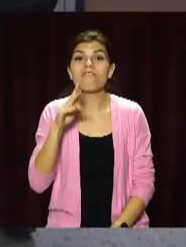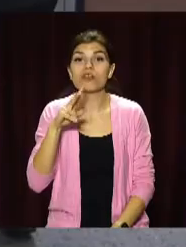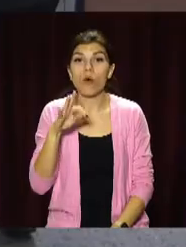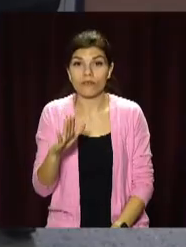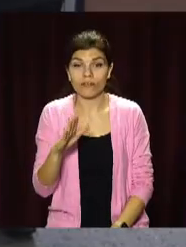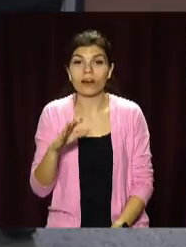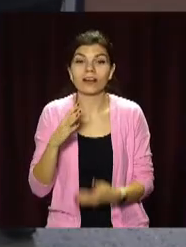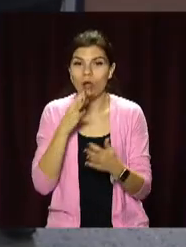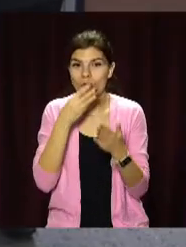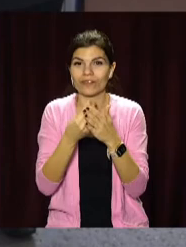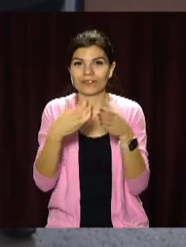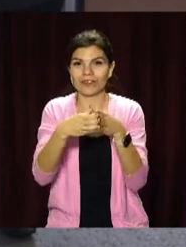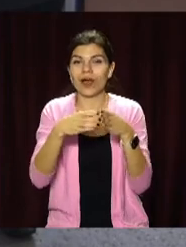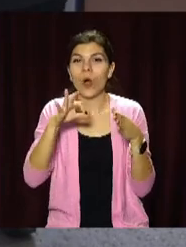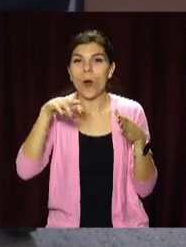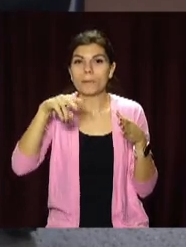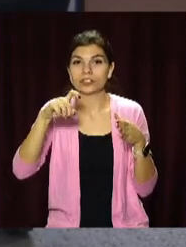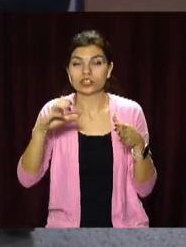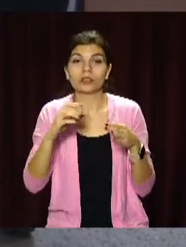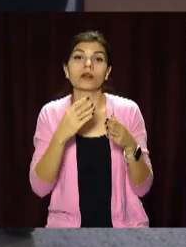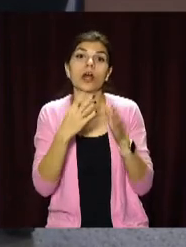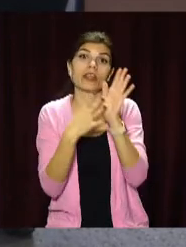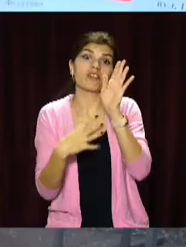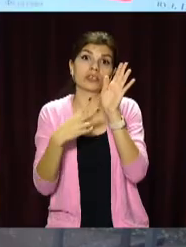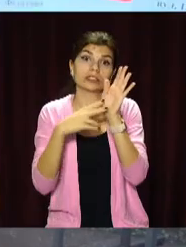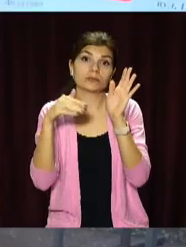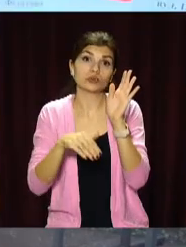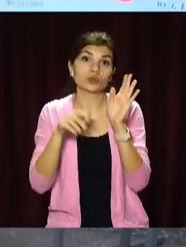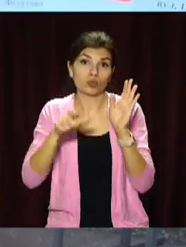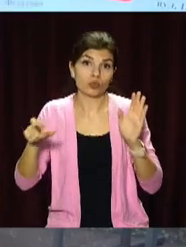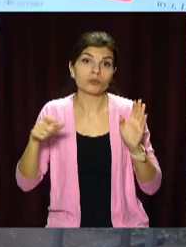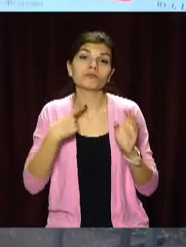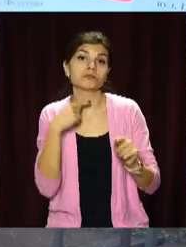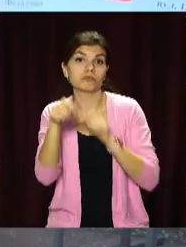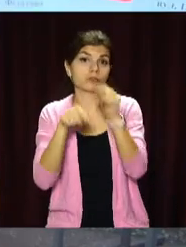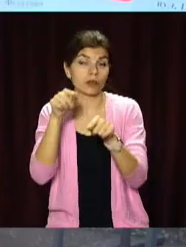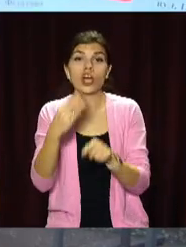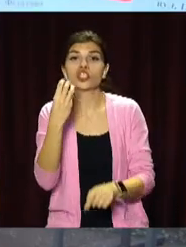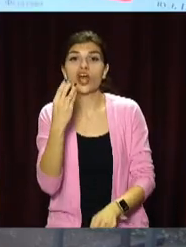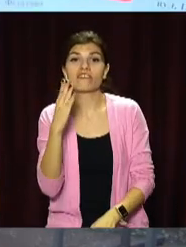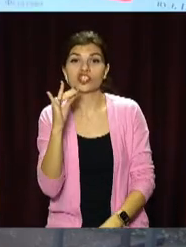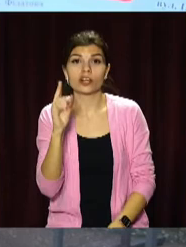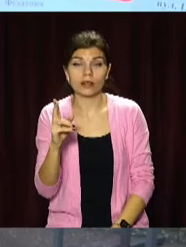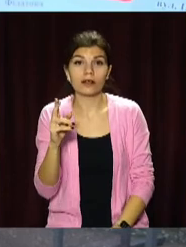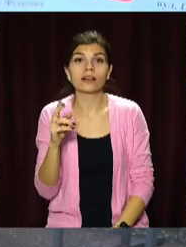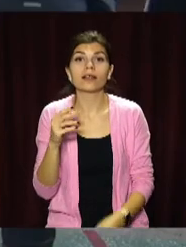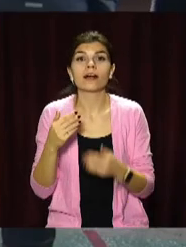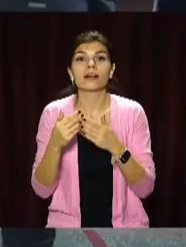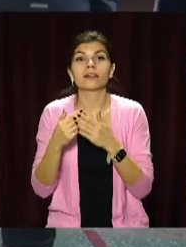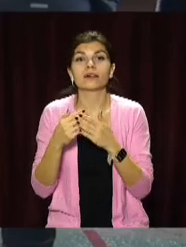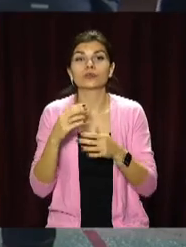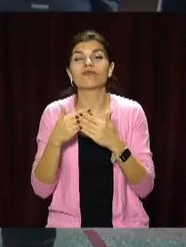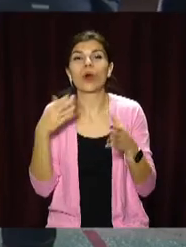представником ОПЗЖ, проголосували понад 97,5 тисяч виборців. За Дмитра Шевчика від пропрезидентської партії